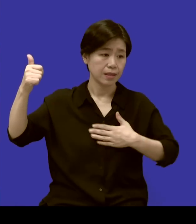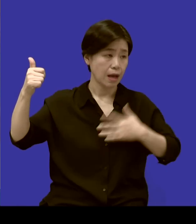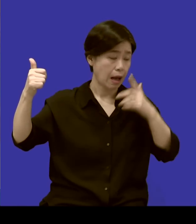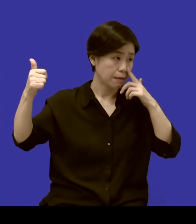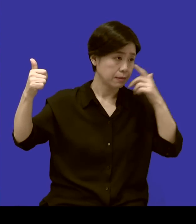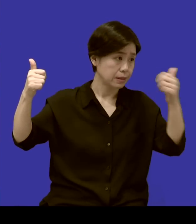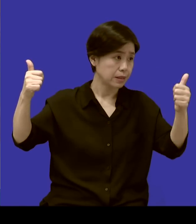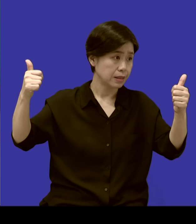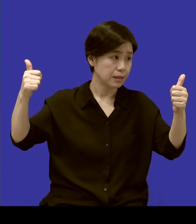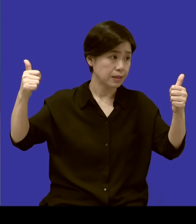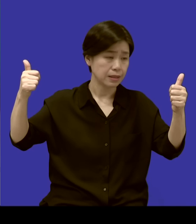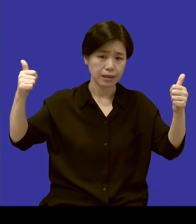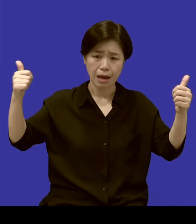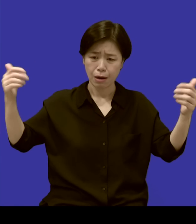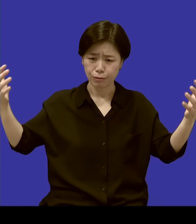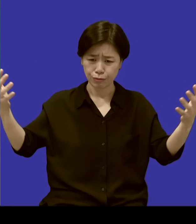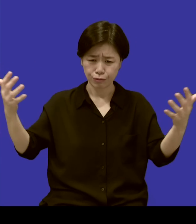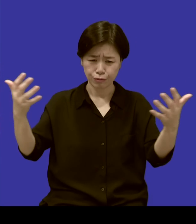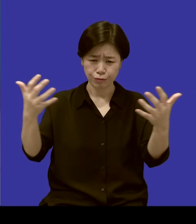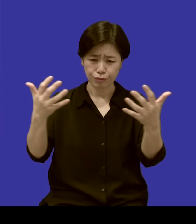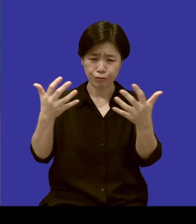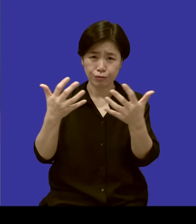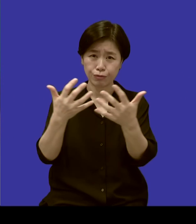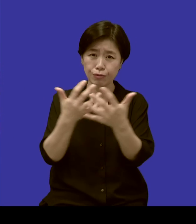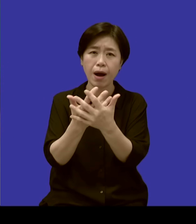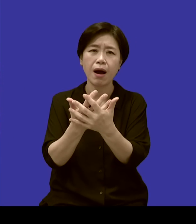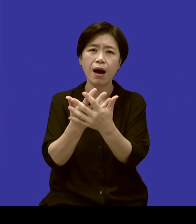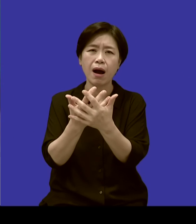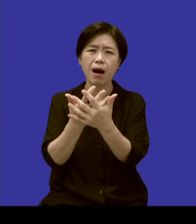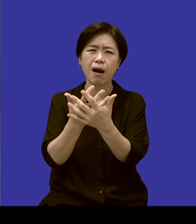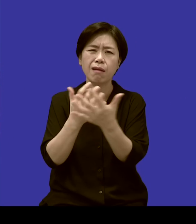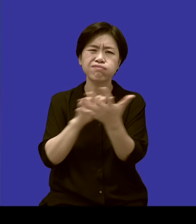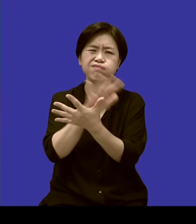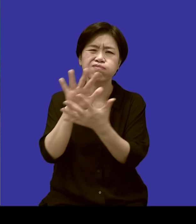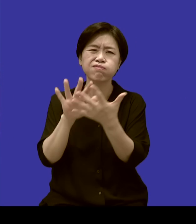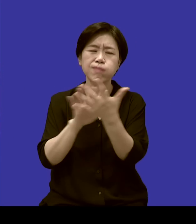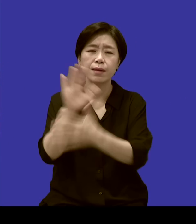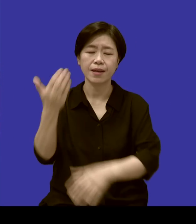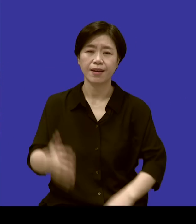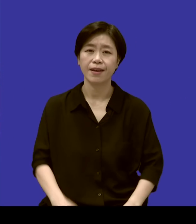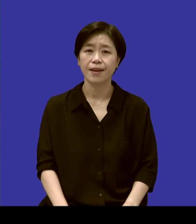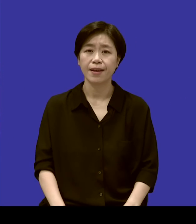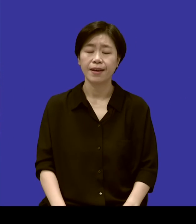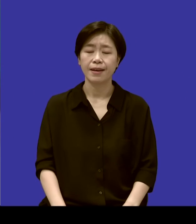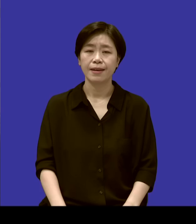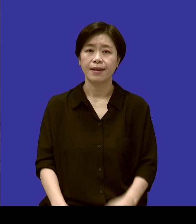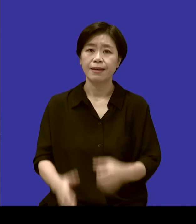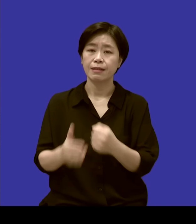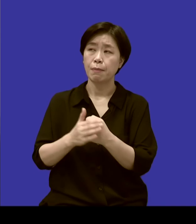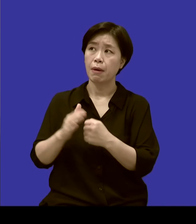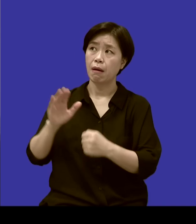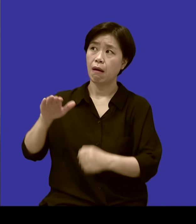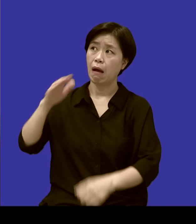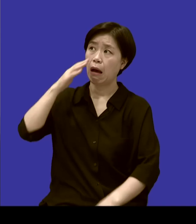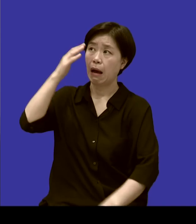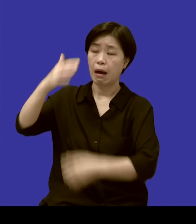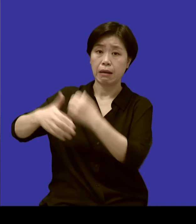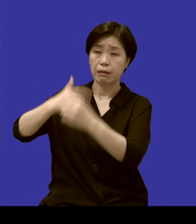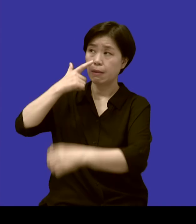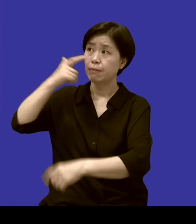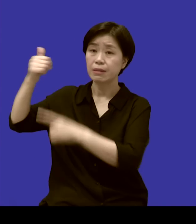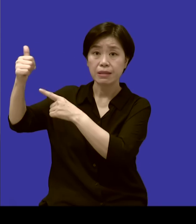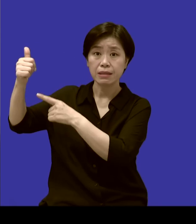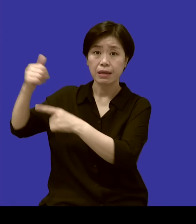하나님도 나한테 저럴지 몰라라는 생각을 한 적도 있어요. 아, 그래요? 그래서 내 편견을 가지고 있었어요. 그래서 예. 하나님도 날